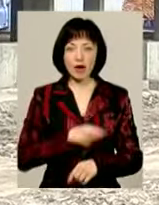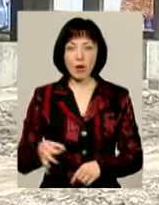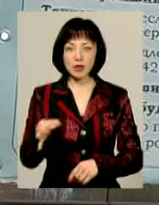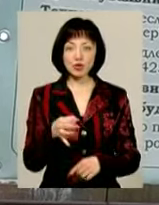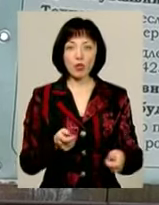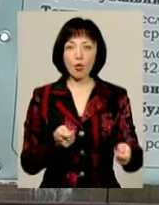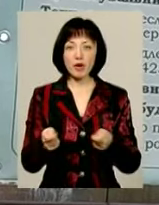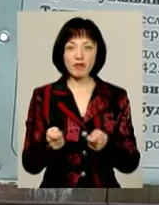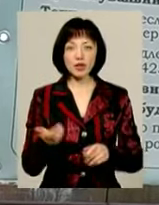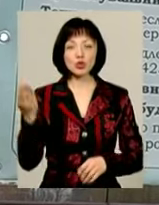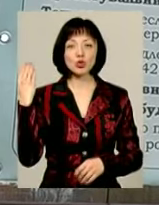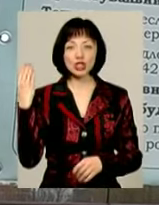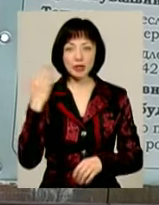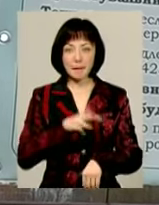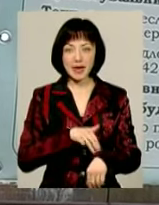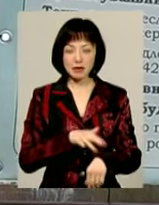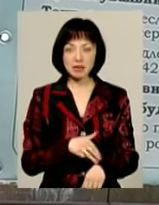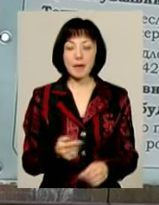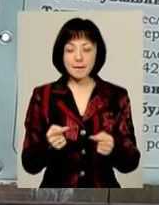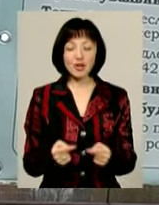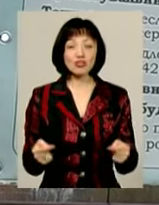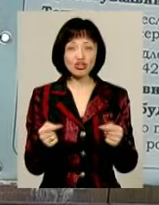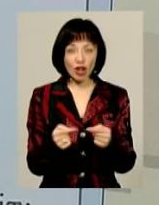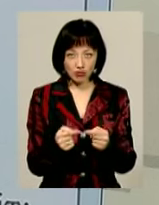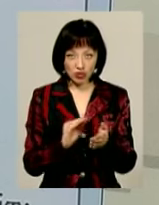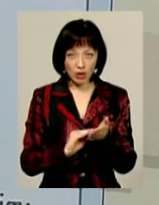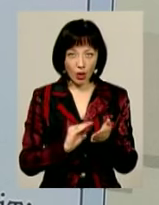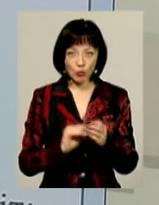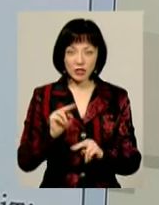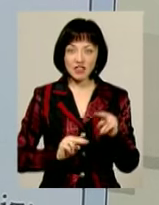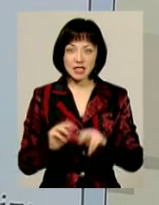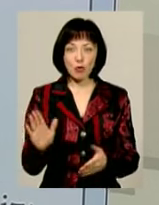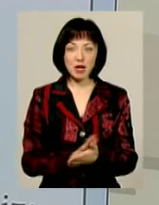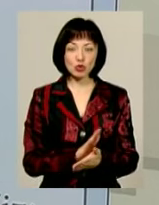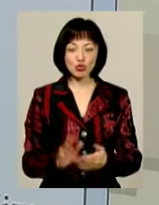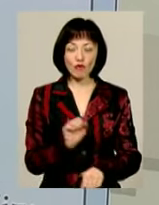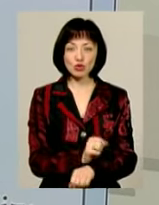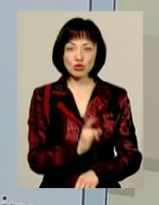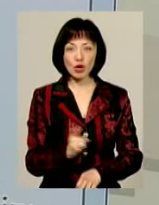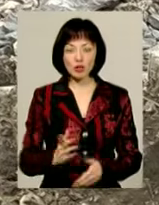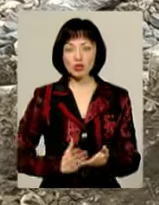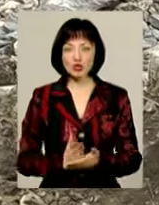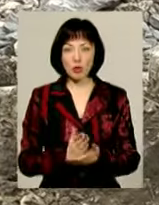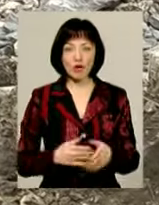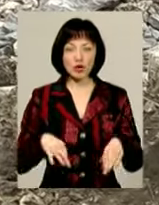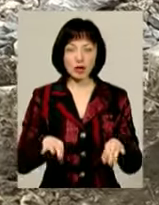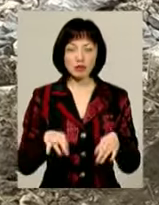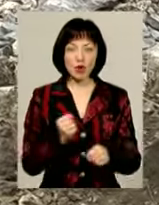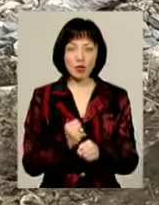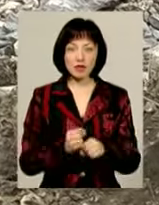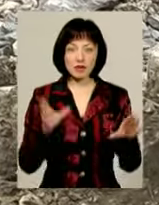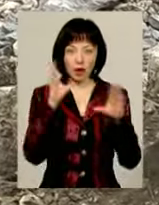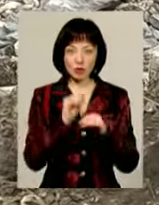обласному управлінню тоді ще міліції. Цільове призначення – будівництво безкоштовної стоянки для службового транспорту. Роботи